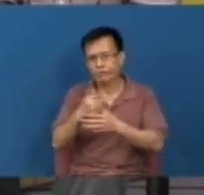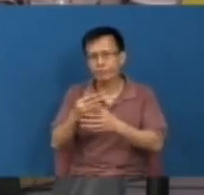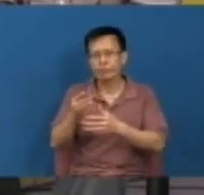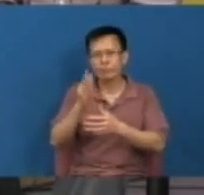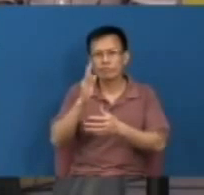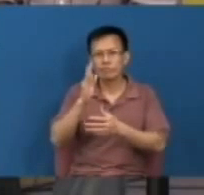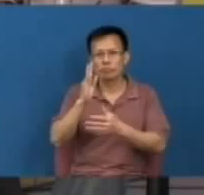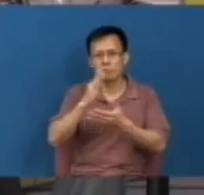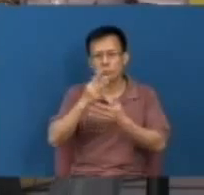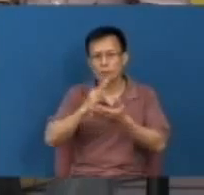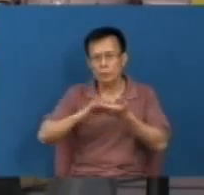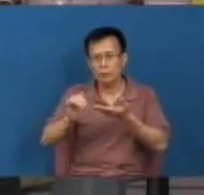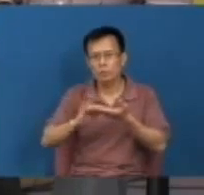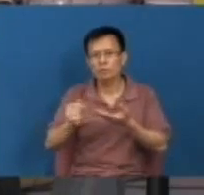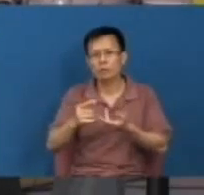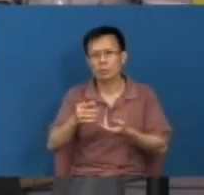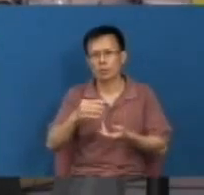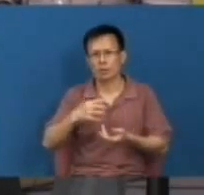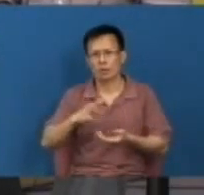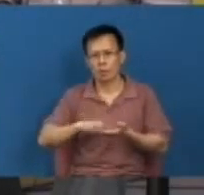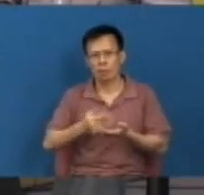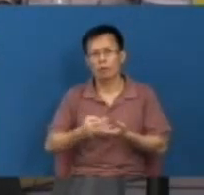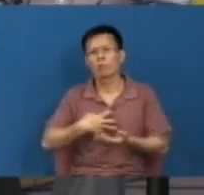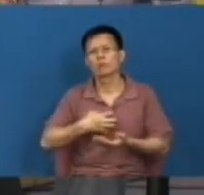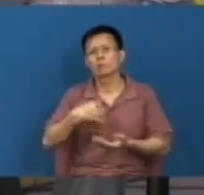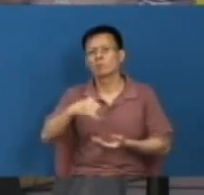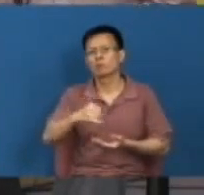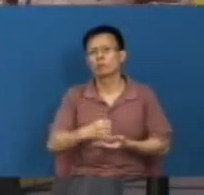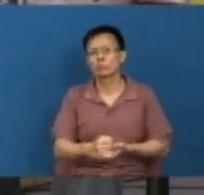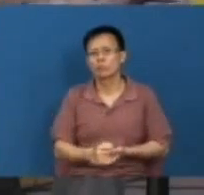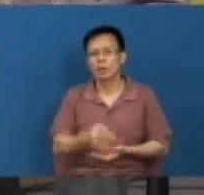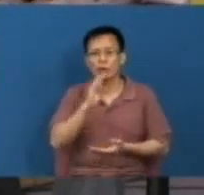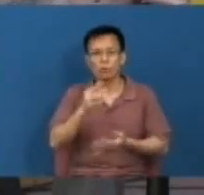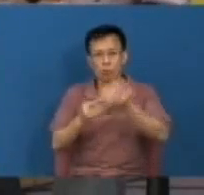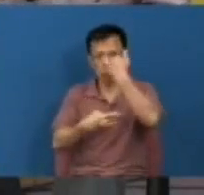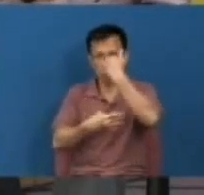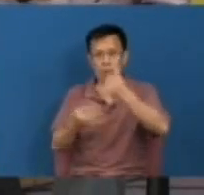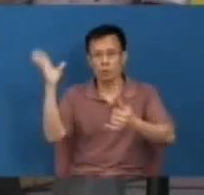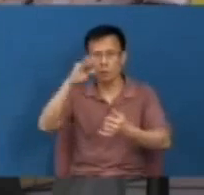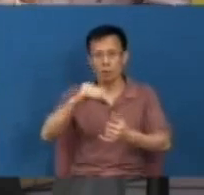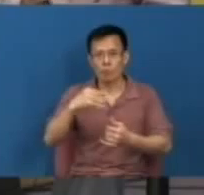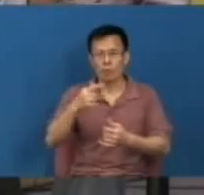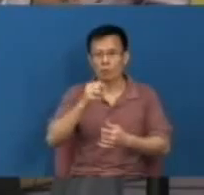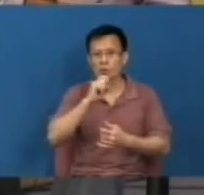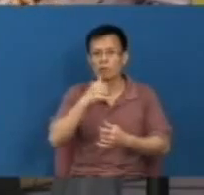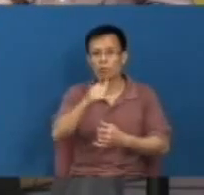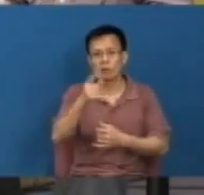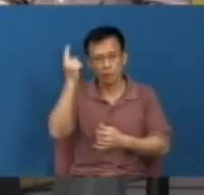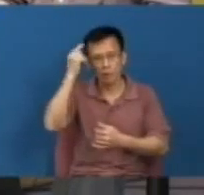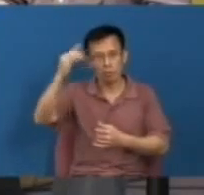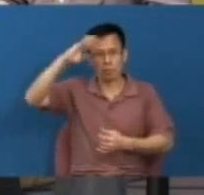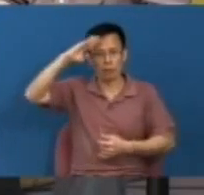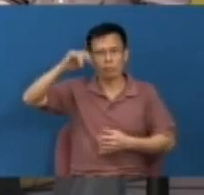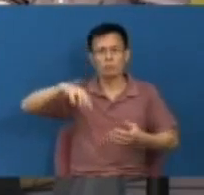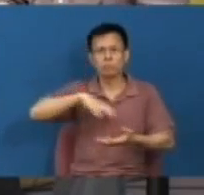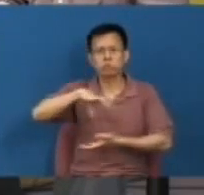咁其實我又唔係好同意咯。嗱，因為首先嗱，我哋當其時 六四嗰晚，如果你有去 圍院你咪知道佢哋一塌糊塗咯，真係。 我諗應